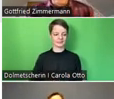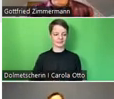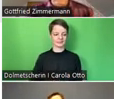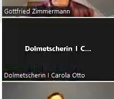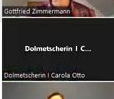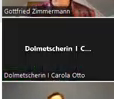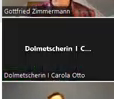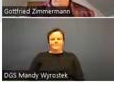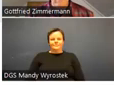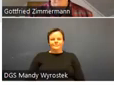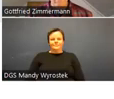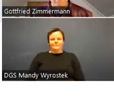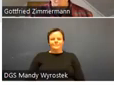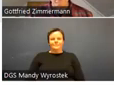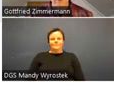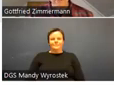ich habe